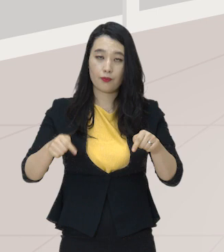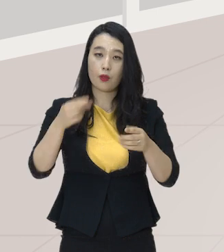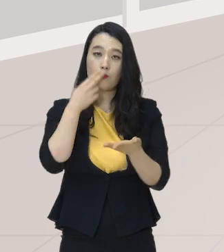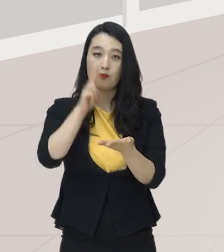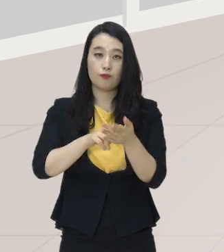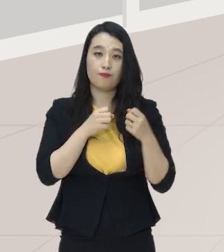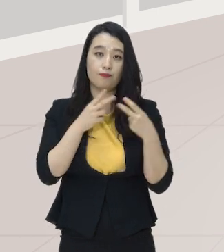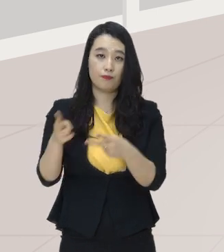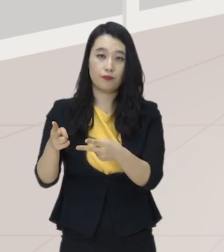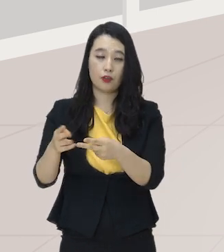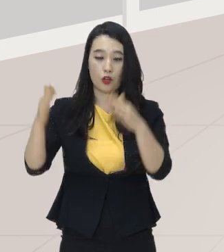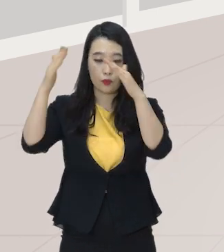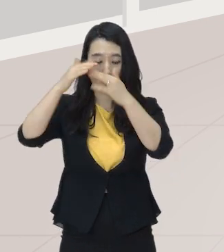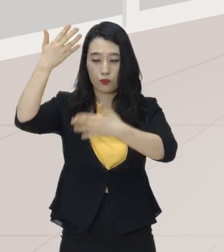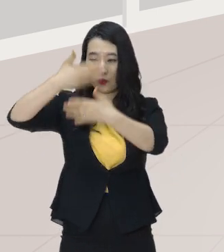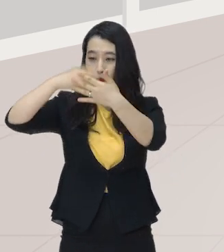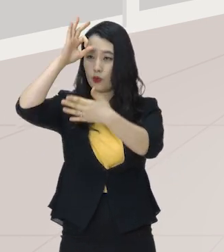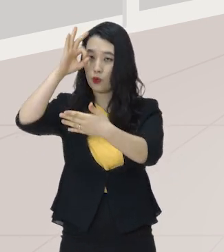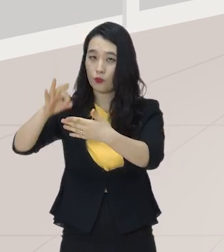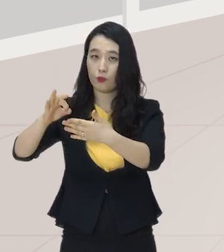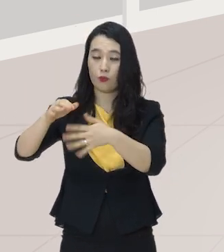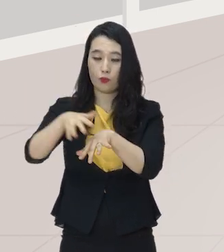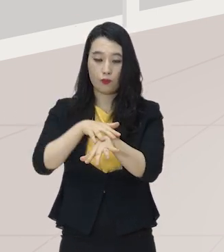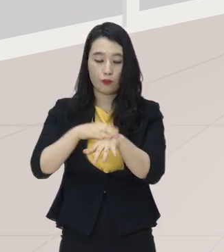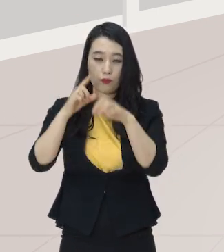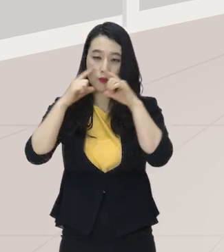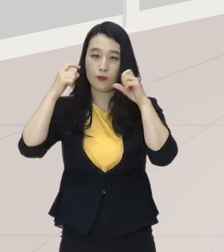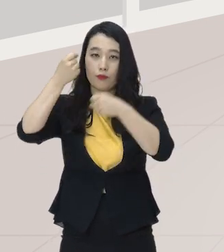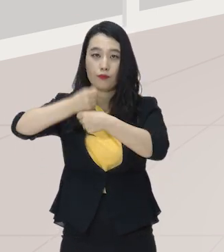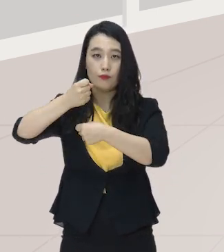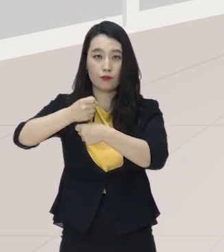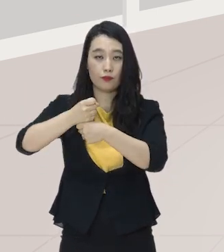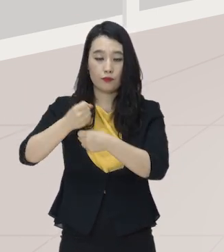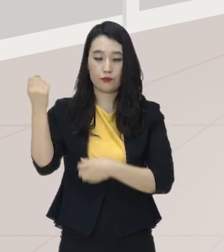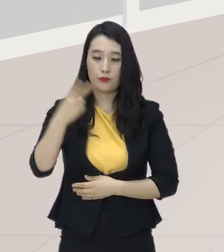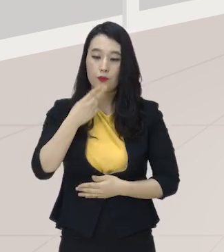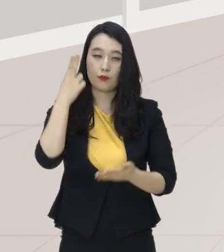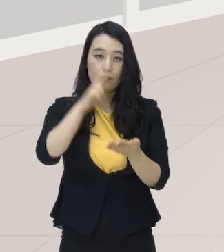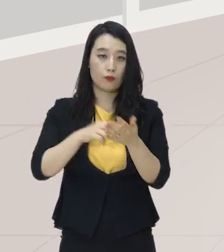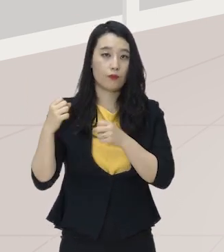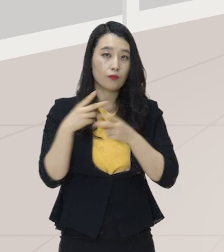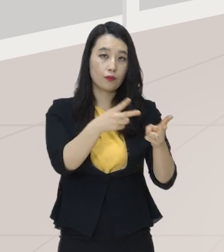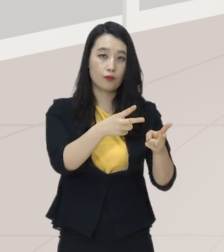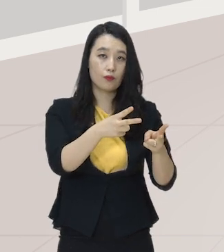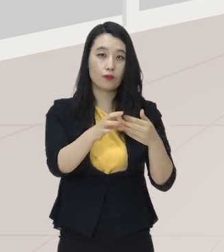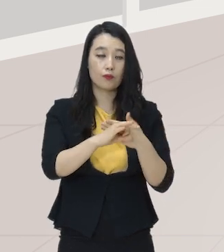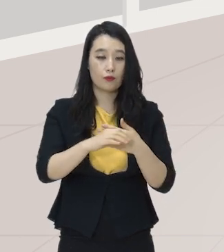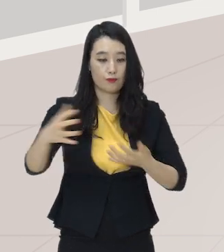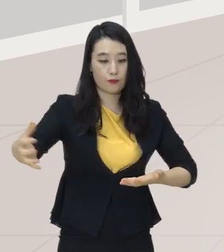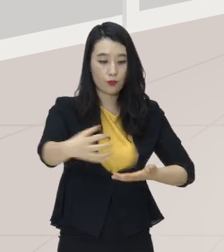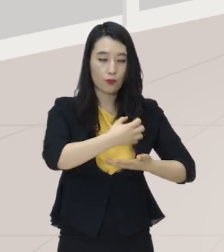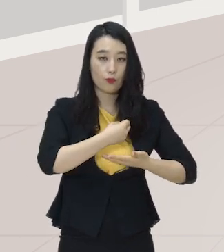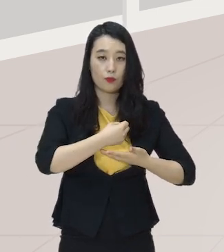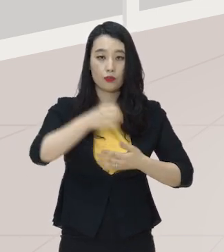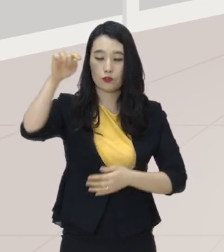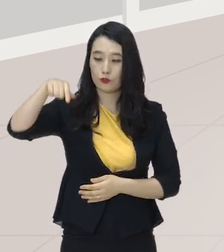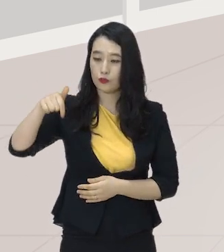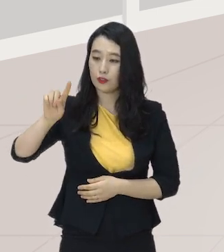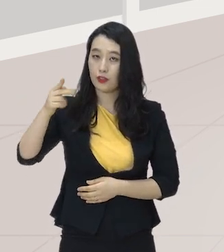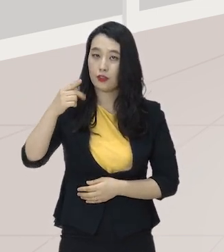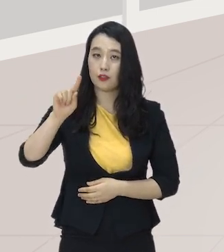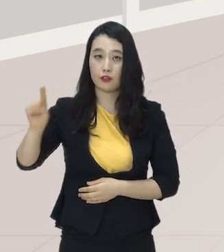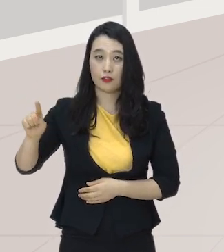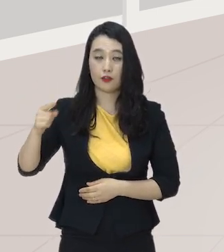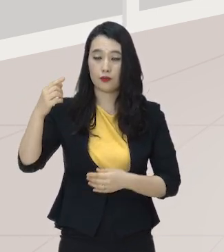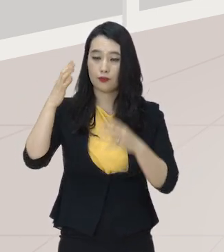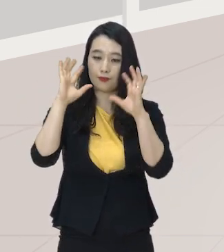보내는데요. 집에서 동영상을 보며 면 마스크를 제작해 다시 우편으로 제출하면 이를 수합해서 우간다 소재